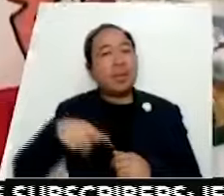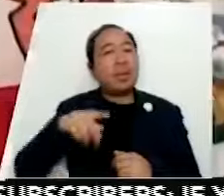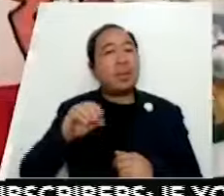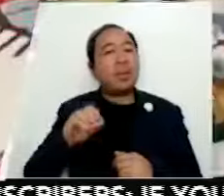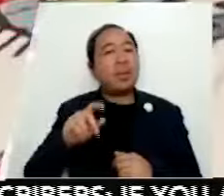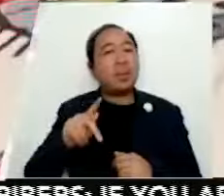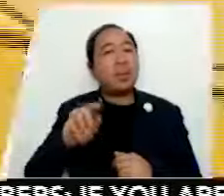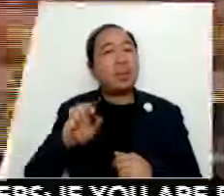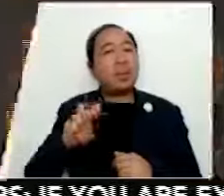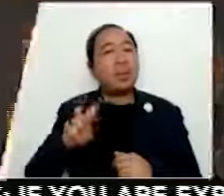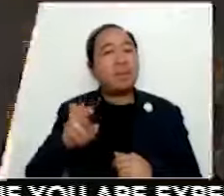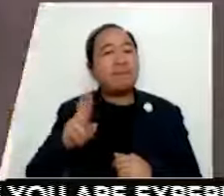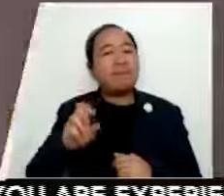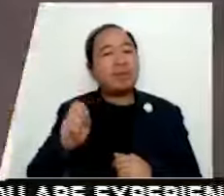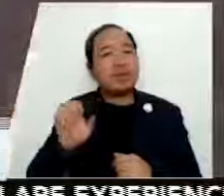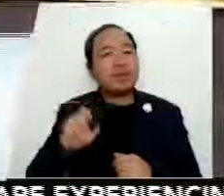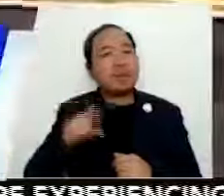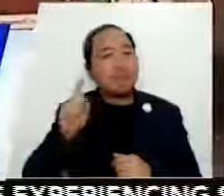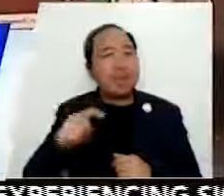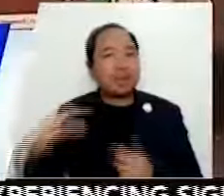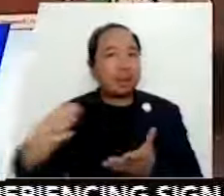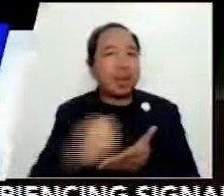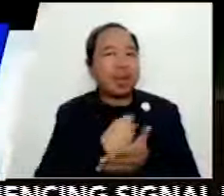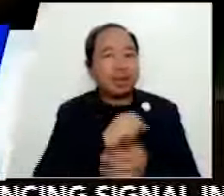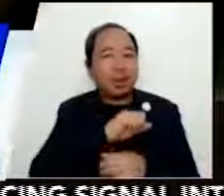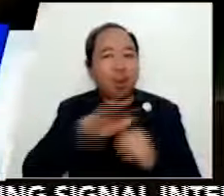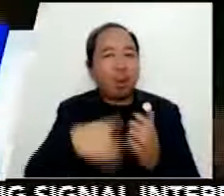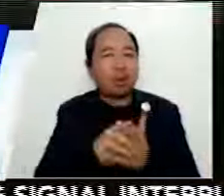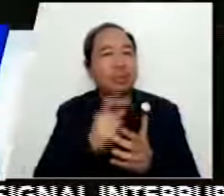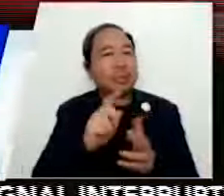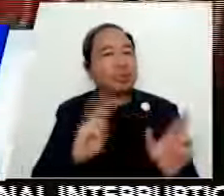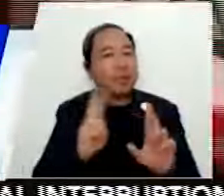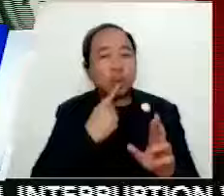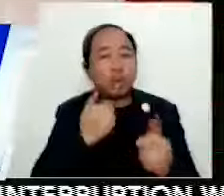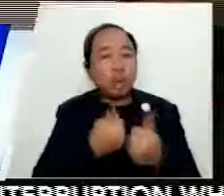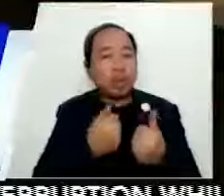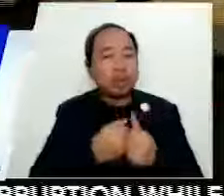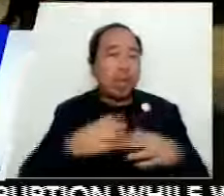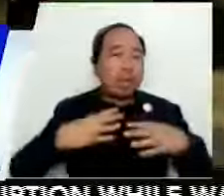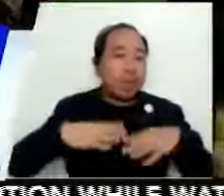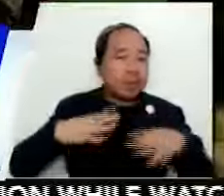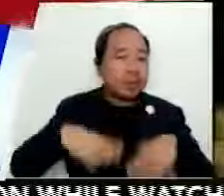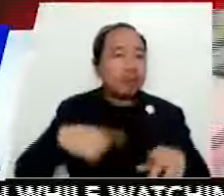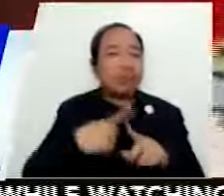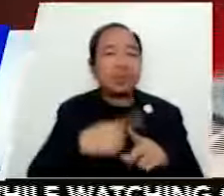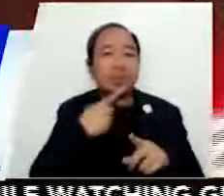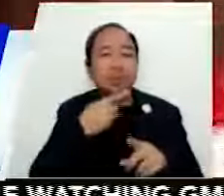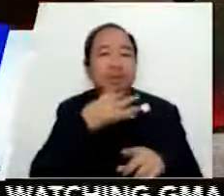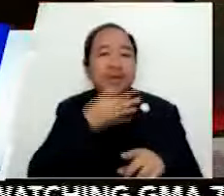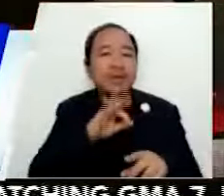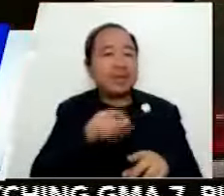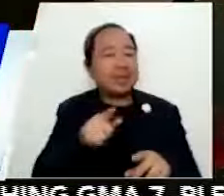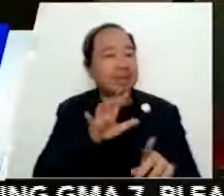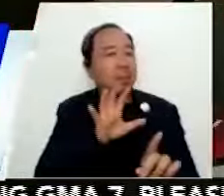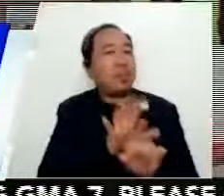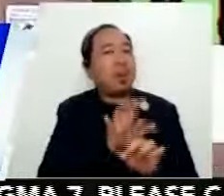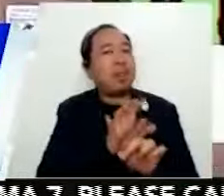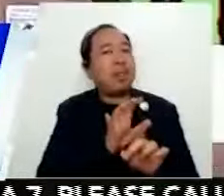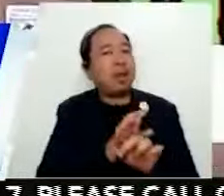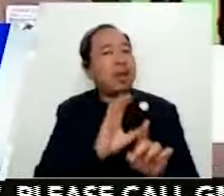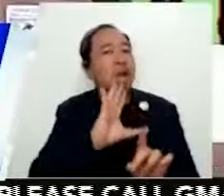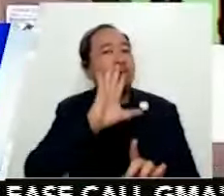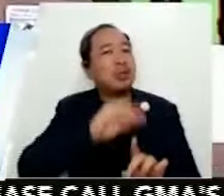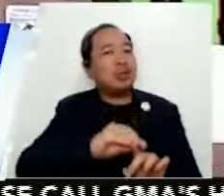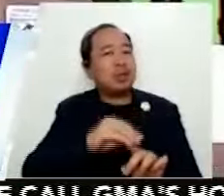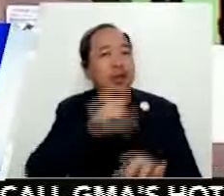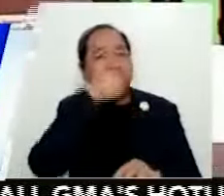Gotta catch 'em all! Mag-ready na ang mga gamers, cosplayers at mga fans ng pop culture anime sa pinakamalaking